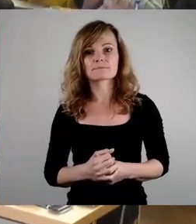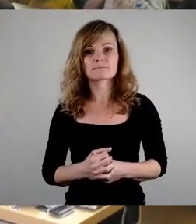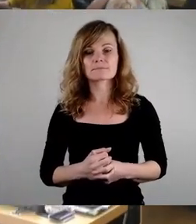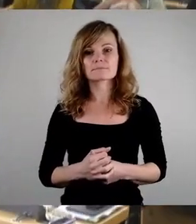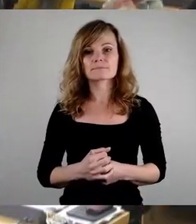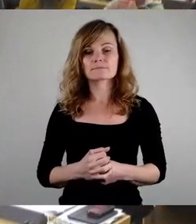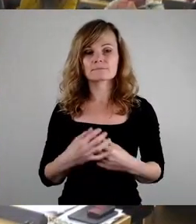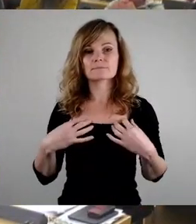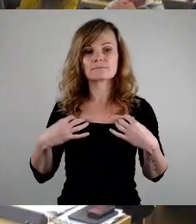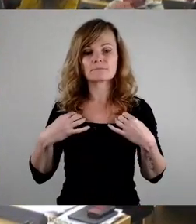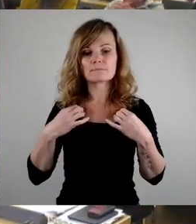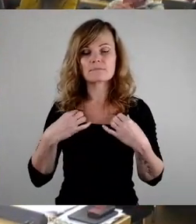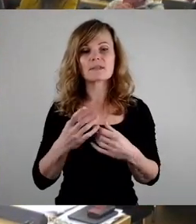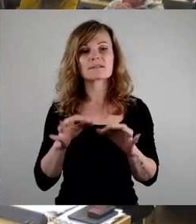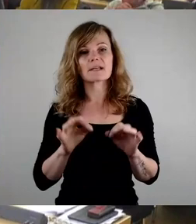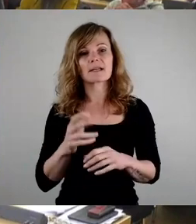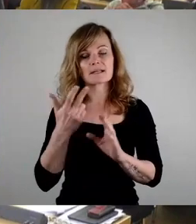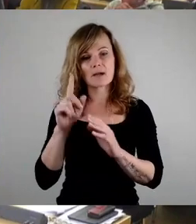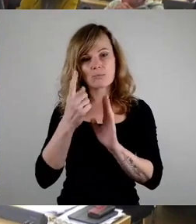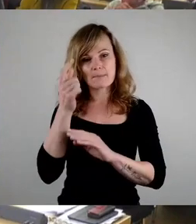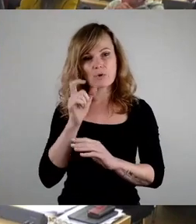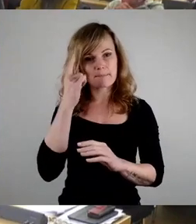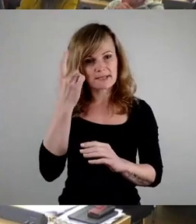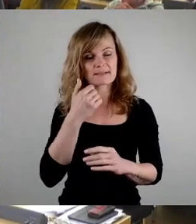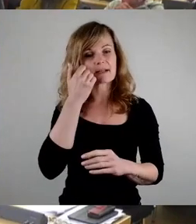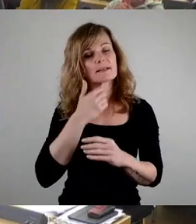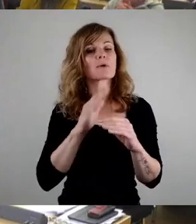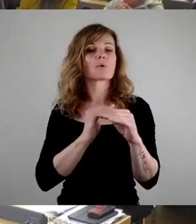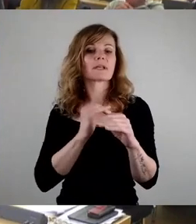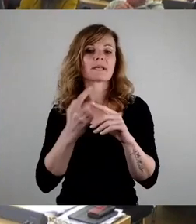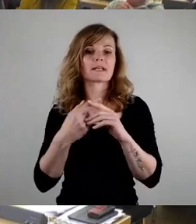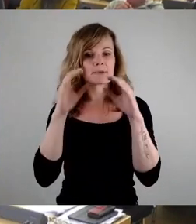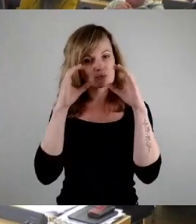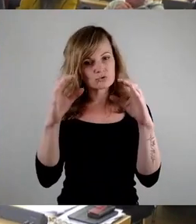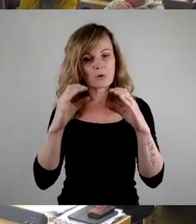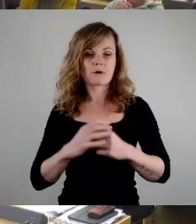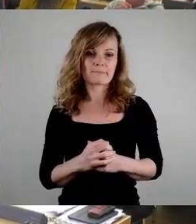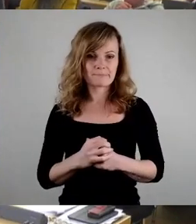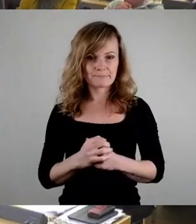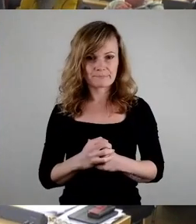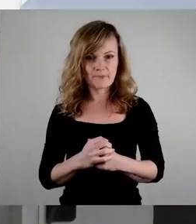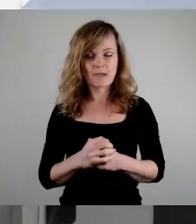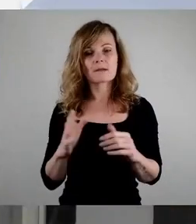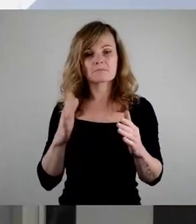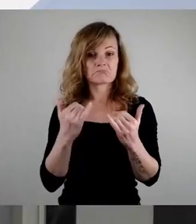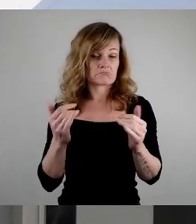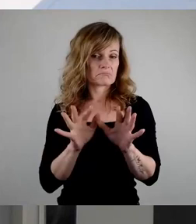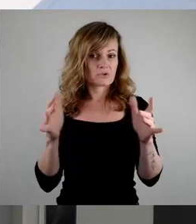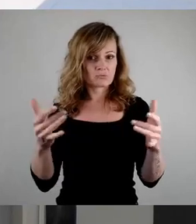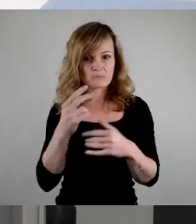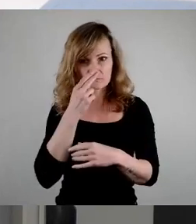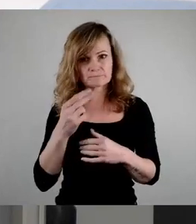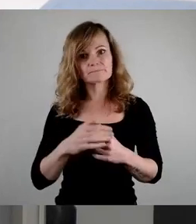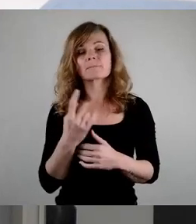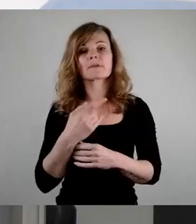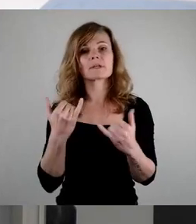Ja, sehr geehrter Herr Oberbürgermeister, liebe Kolleginnen und Kollegen, liebe Zuschauer am Livestream. Wir